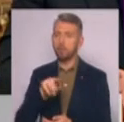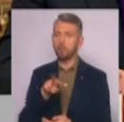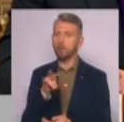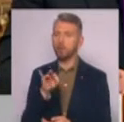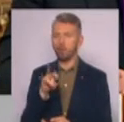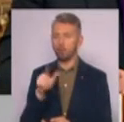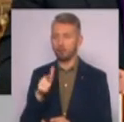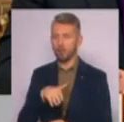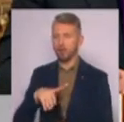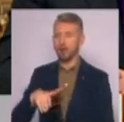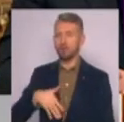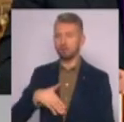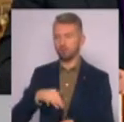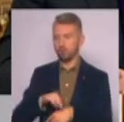вас.